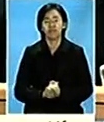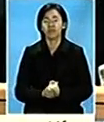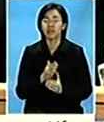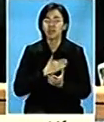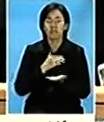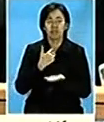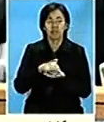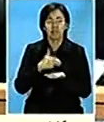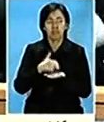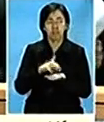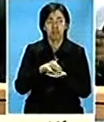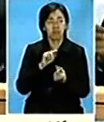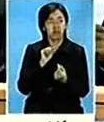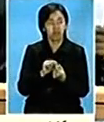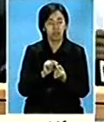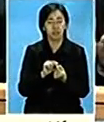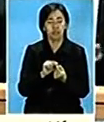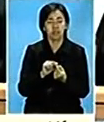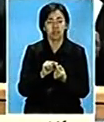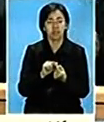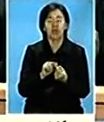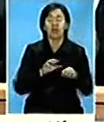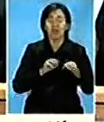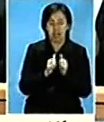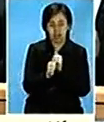ของขีดความสามารถในการแข่งขัน